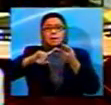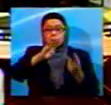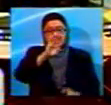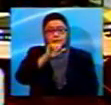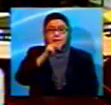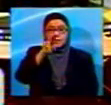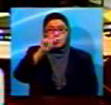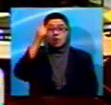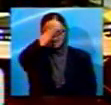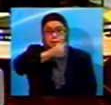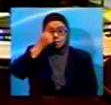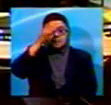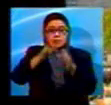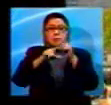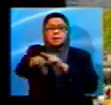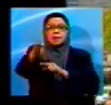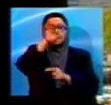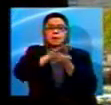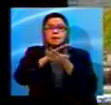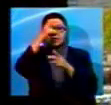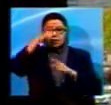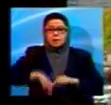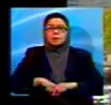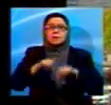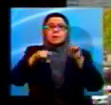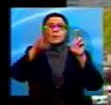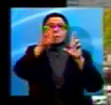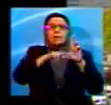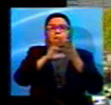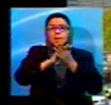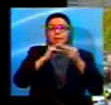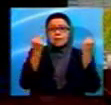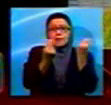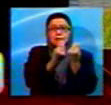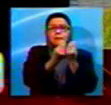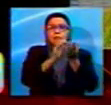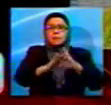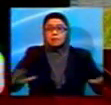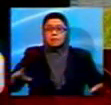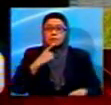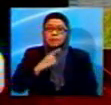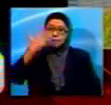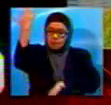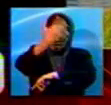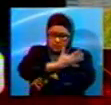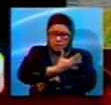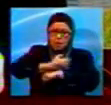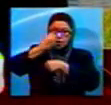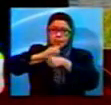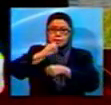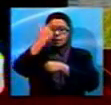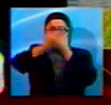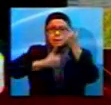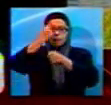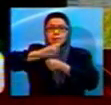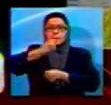menduduki kerusi Majlis keselamatan setelah l hari lawatan kerja menteri luar Datuk Seri Arifah aman ke ibu pejabat PBB di New